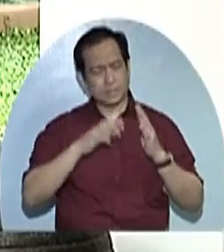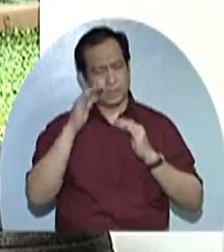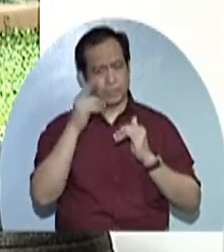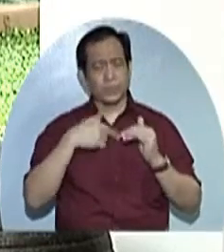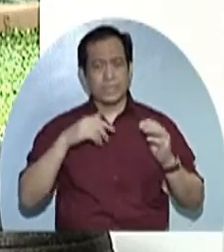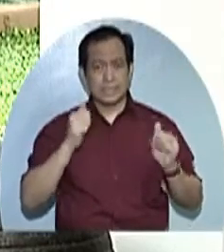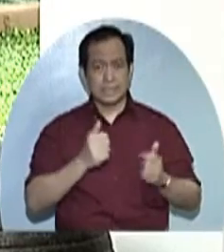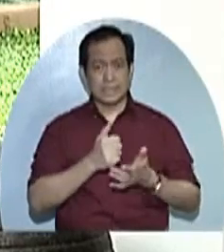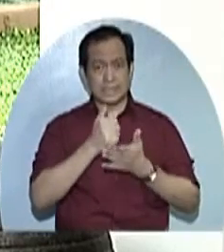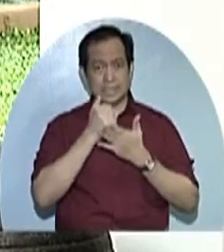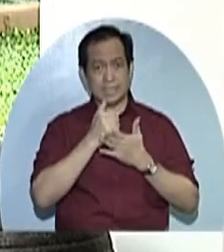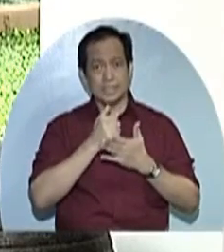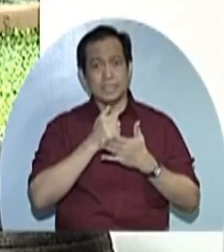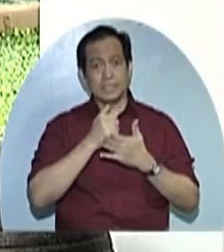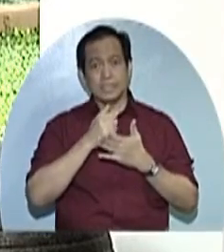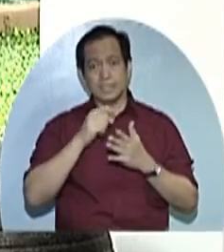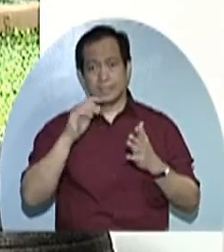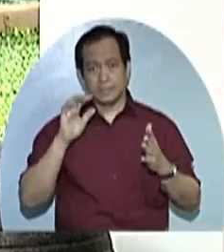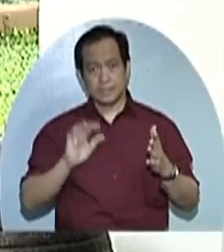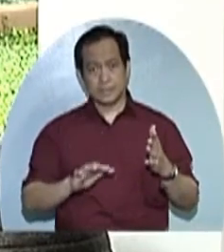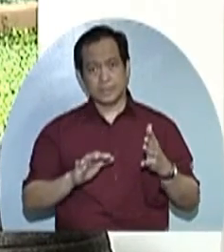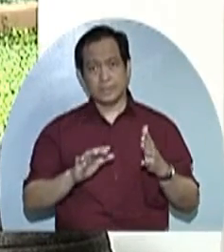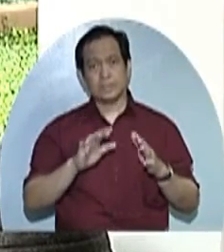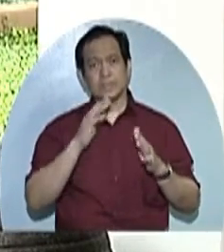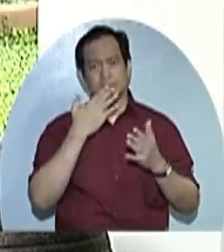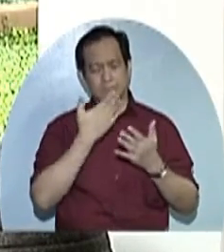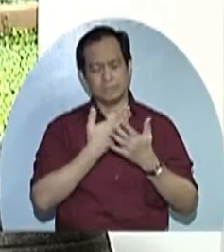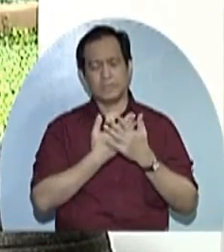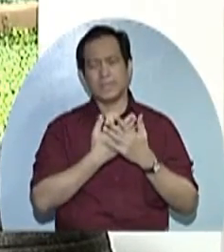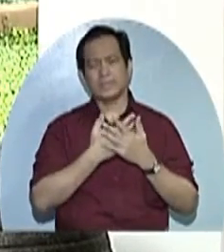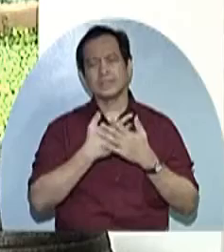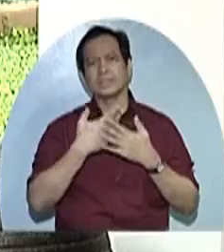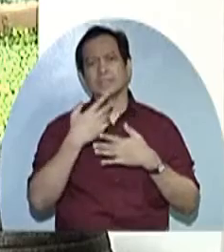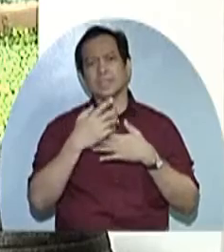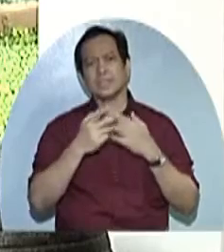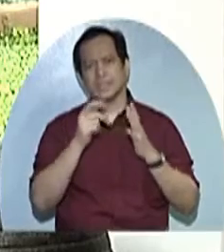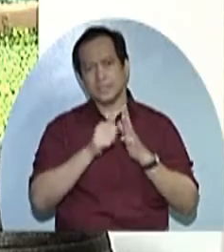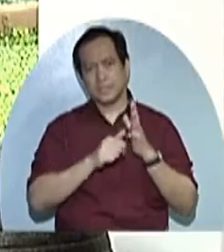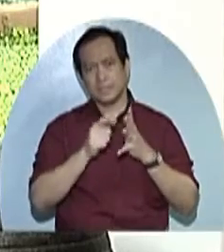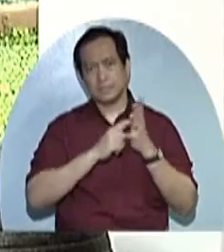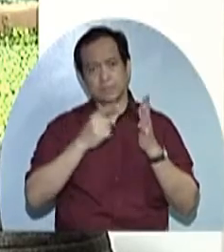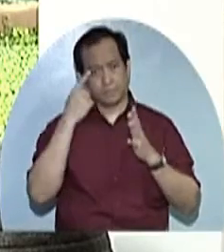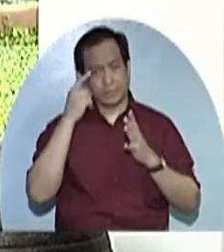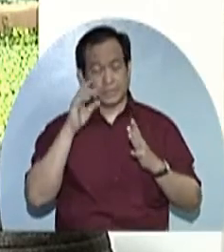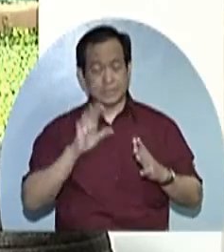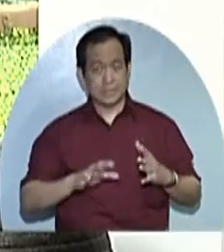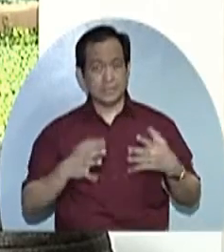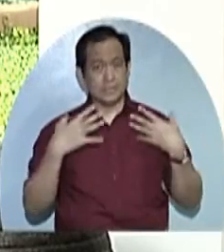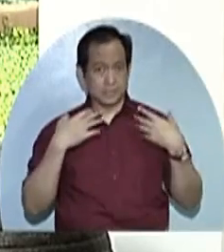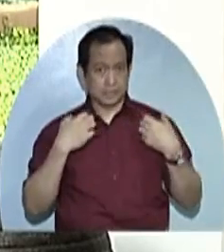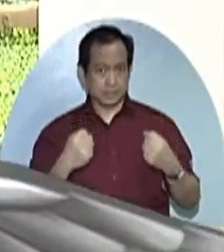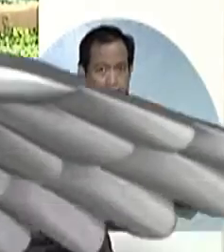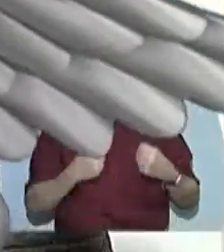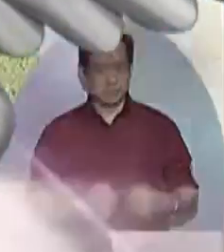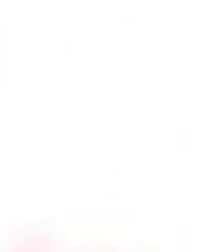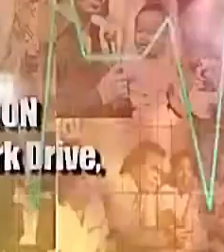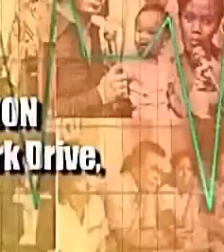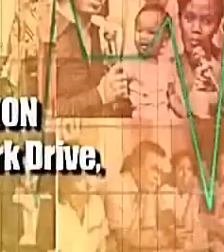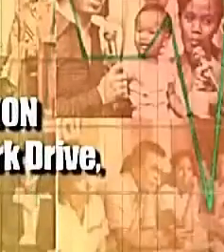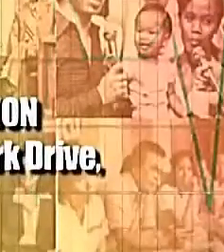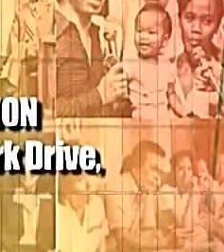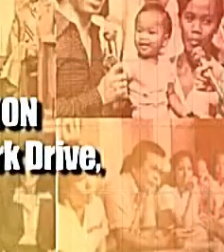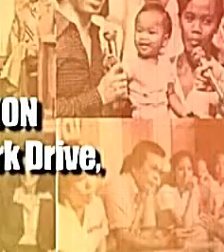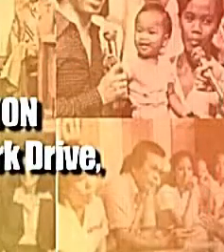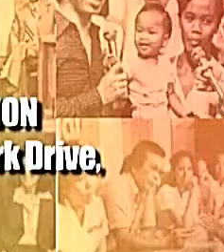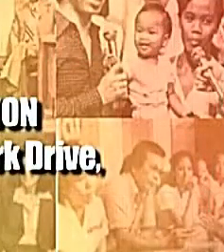Sana po matulungan natin siya na maisagawa ang nararapat na procedure para naman po ito sa ikagagaling ni Sherwin.